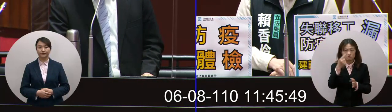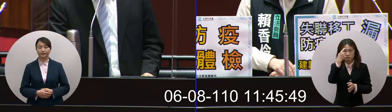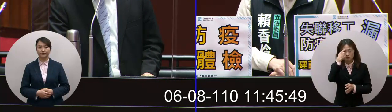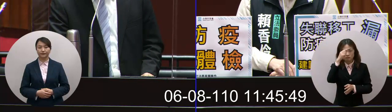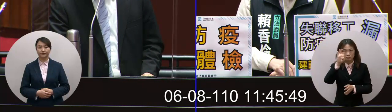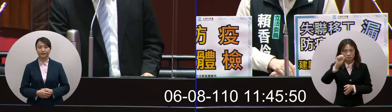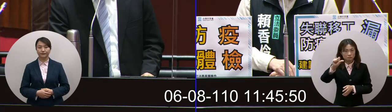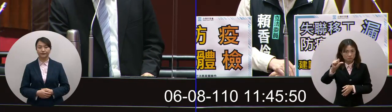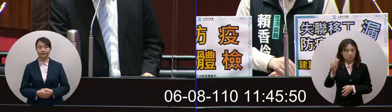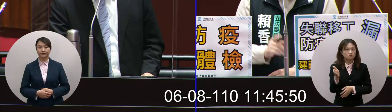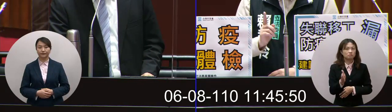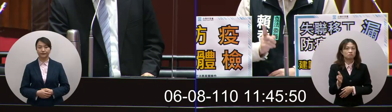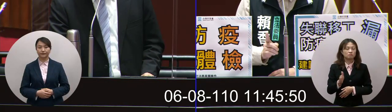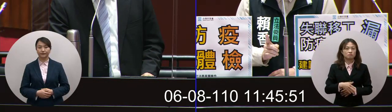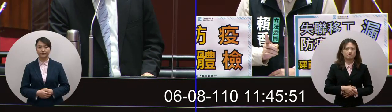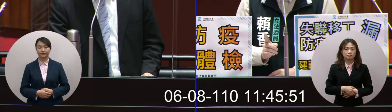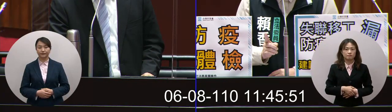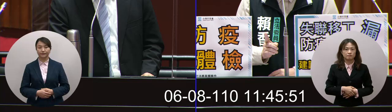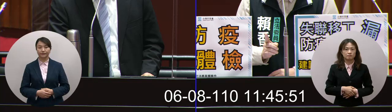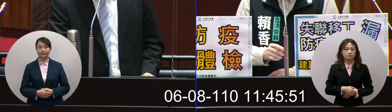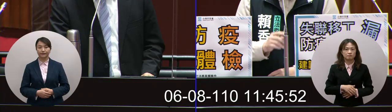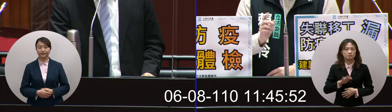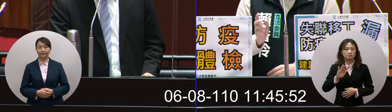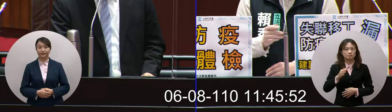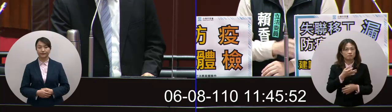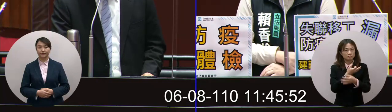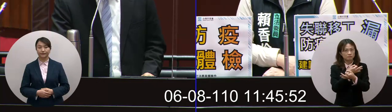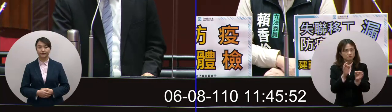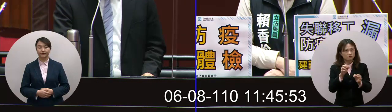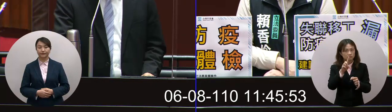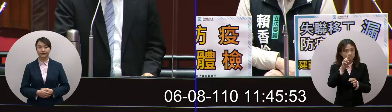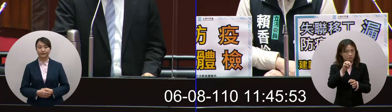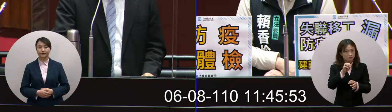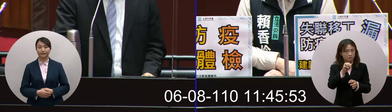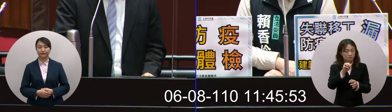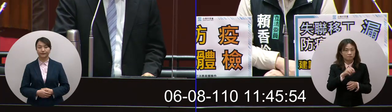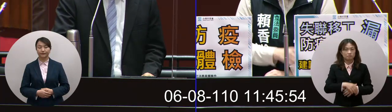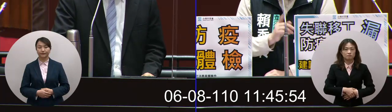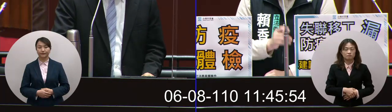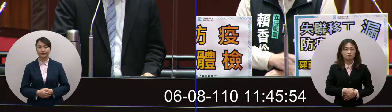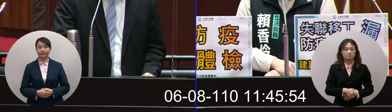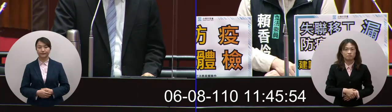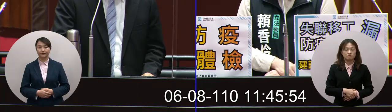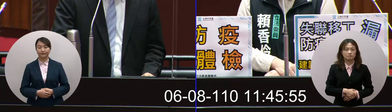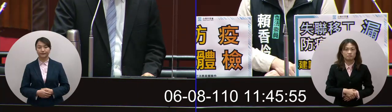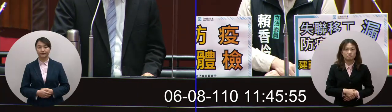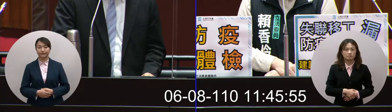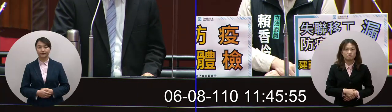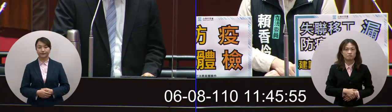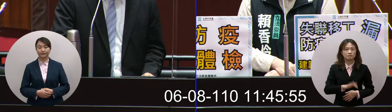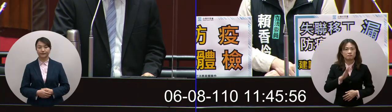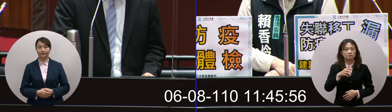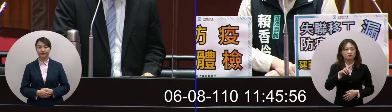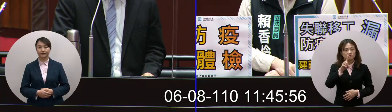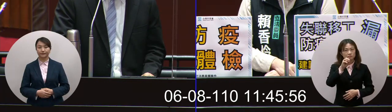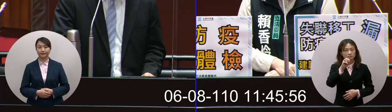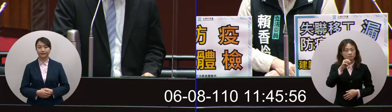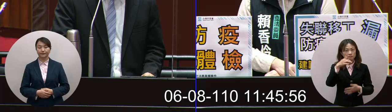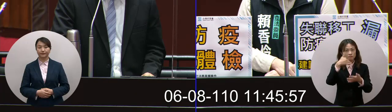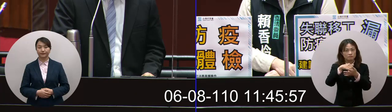那所以这次只有发10000块钱，总体预算当然是200多亿，但10000块钱换算下来，一天是大